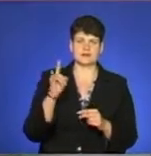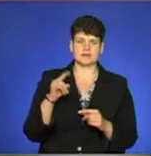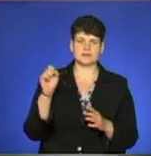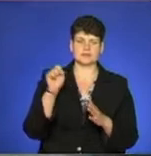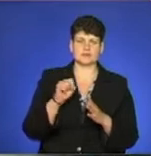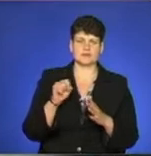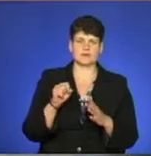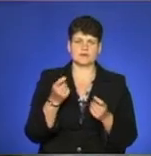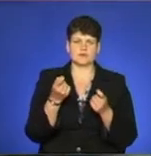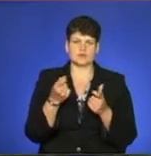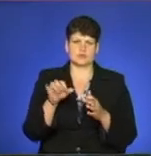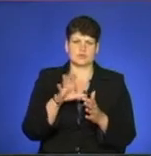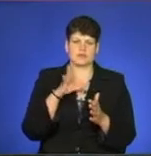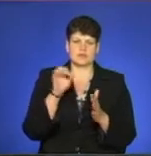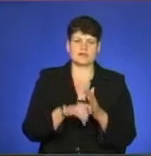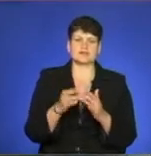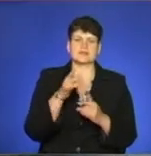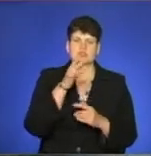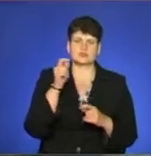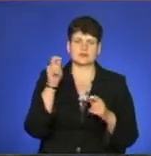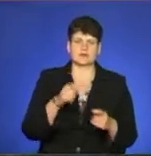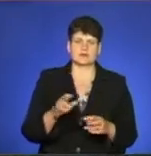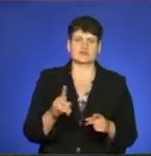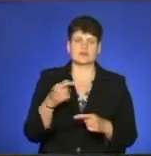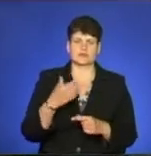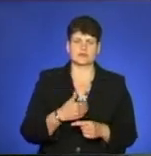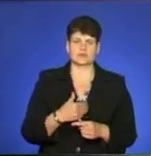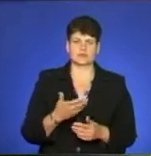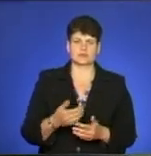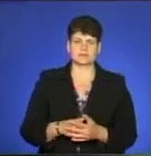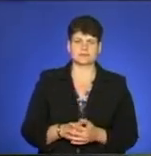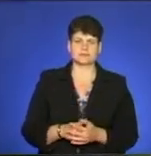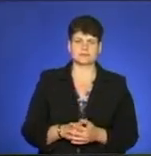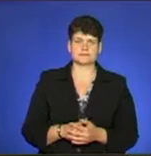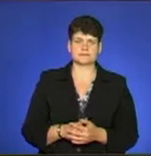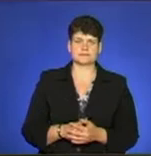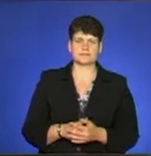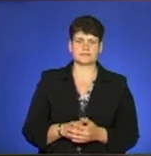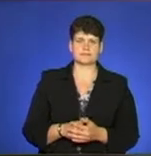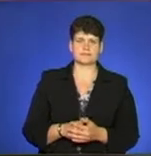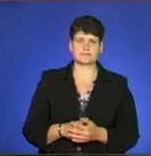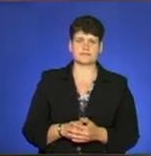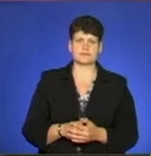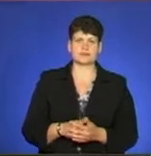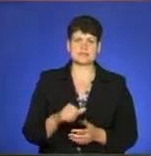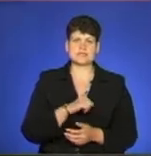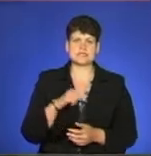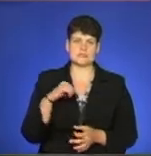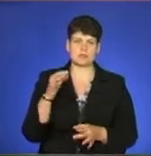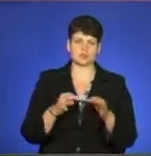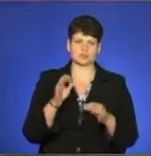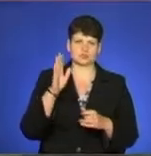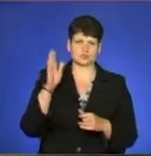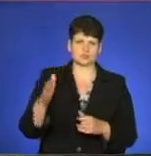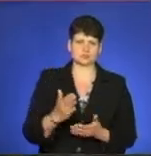вбили? Ви скільки часу вибираєте? Ви як в'яли чи що? Чи ви бачите саме суд? Ви будьте мали зараз всі саме суд. Що